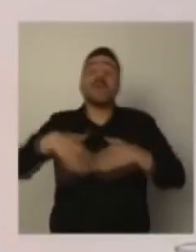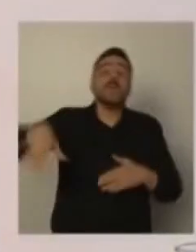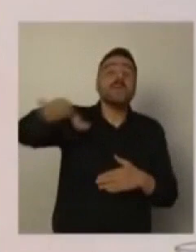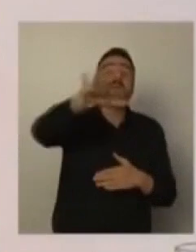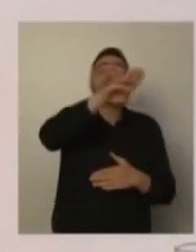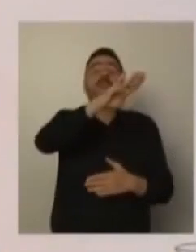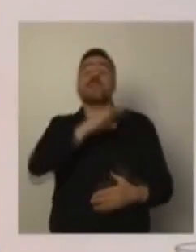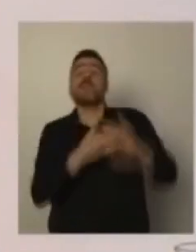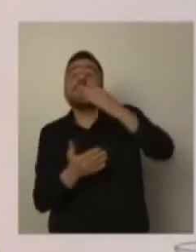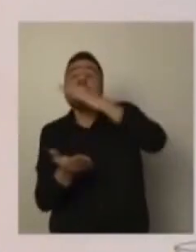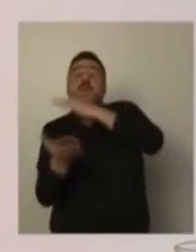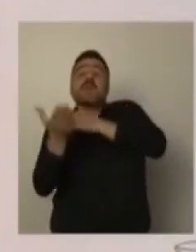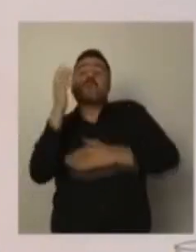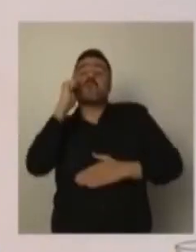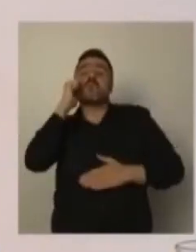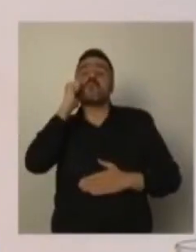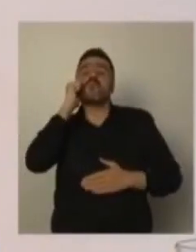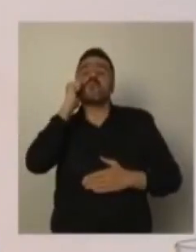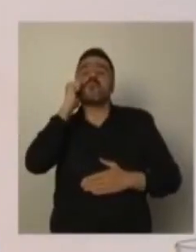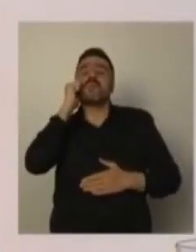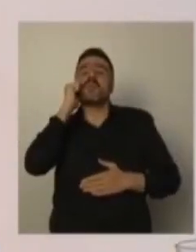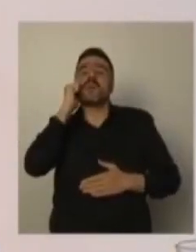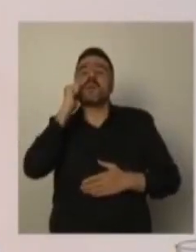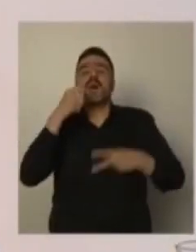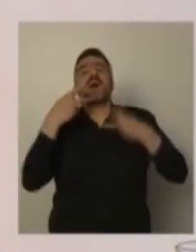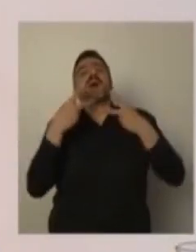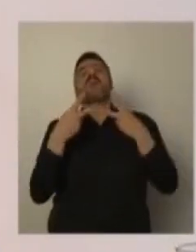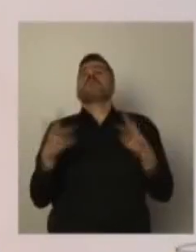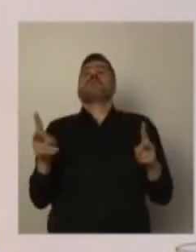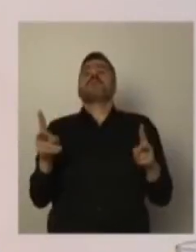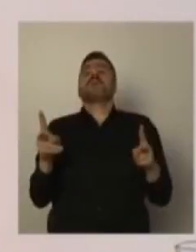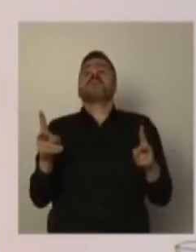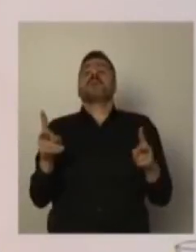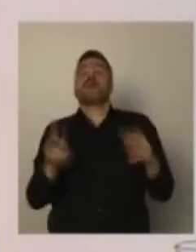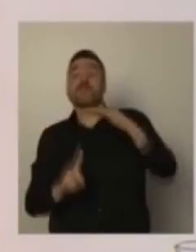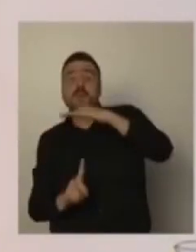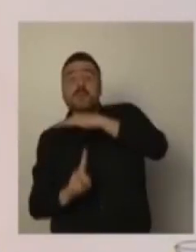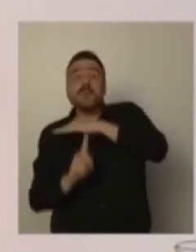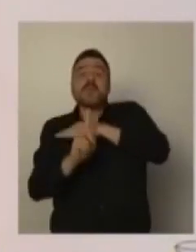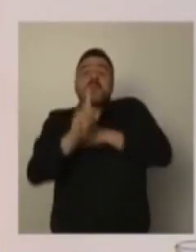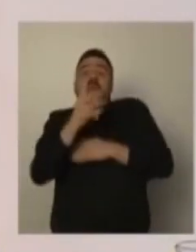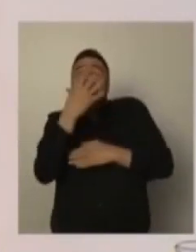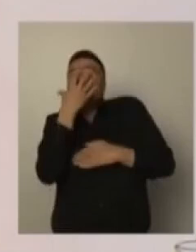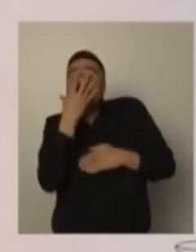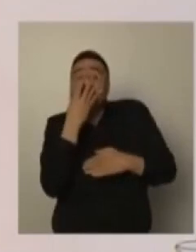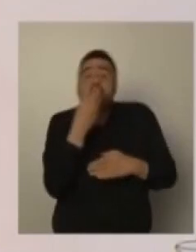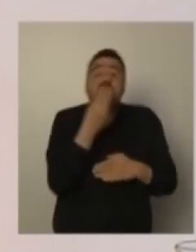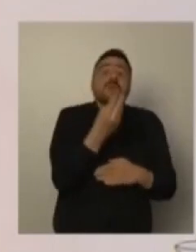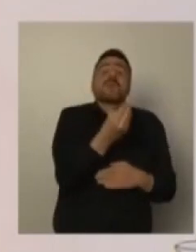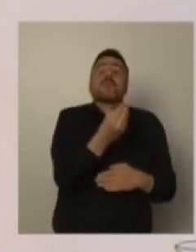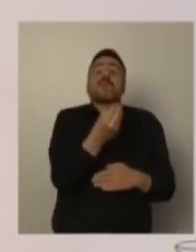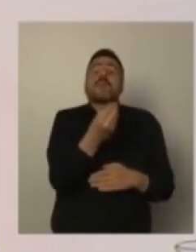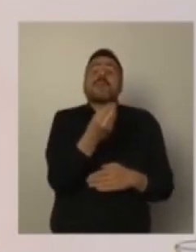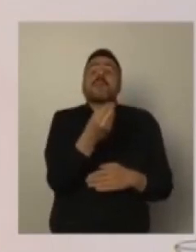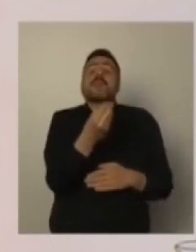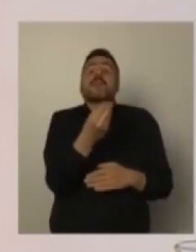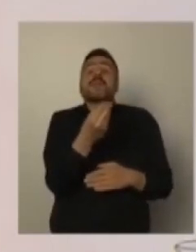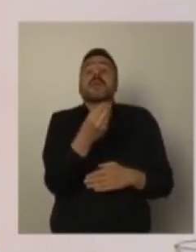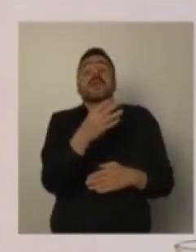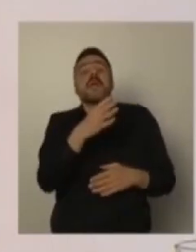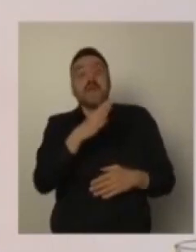cümle geçmişlerimizi affeyle. Miracın müjdelerini fırsat bilerek